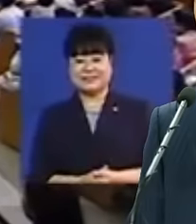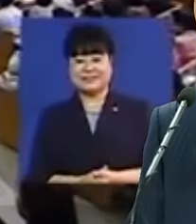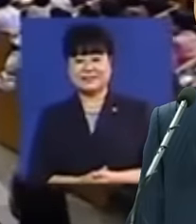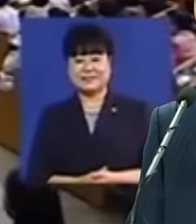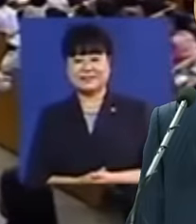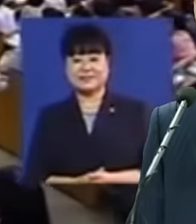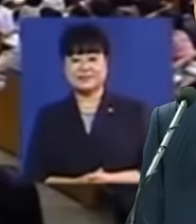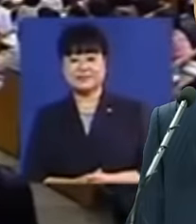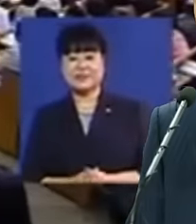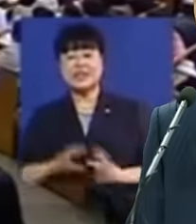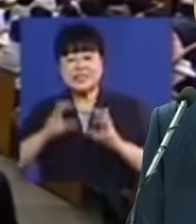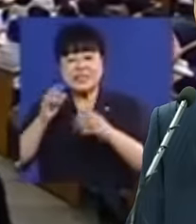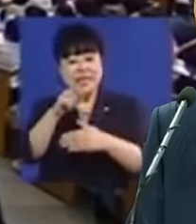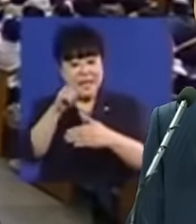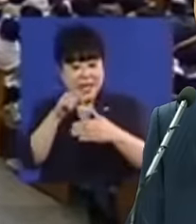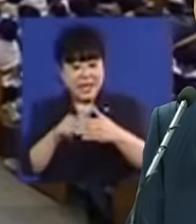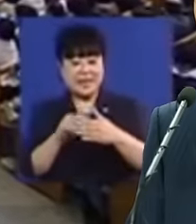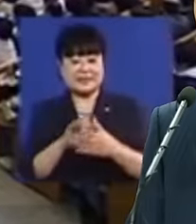알다시피 세상에는